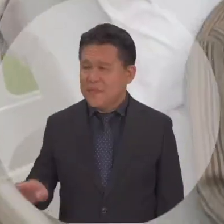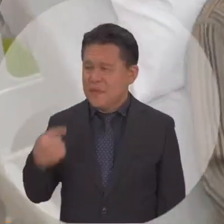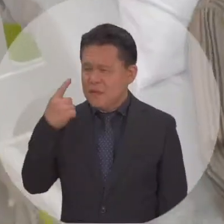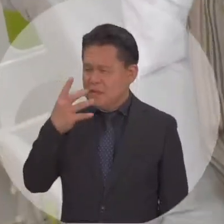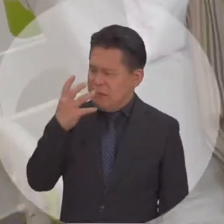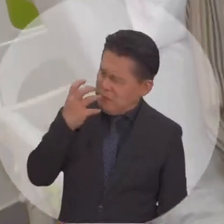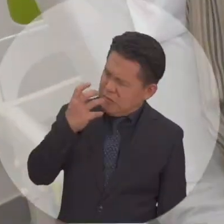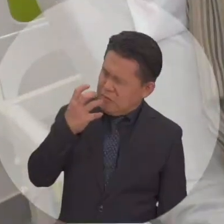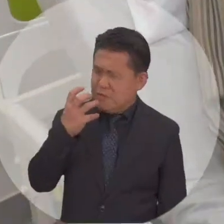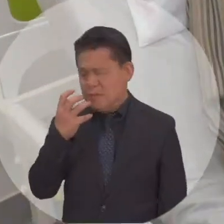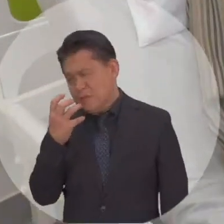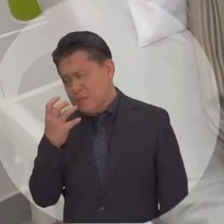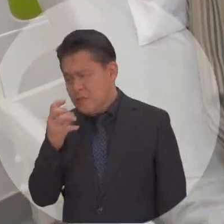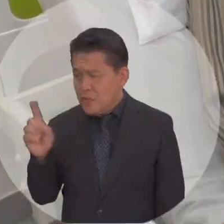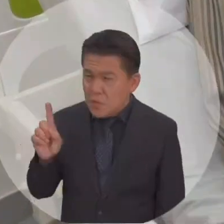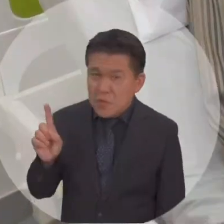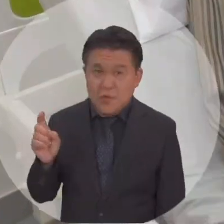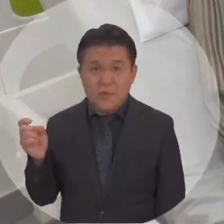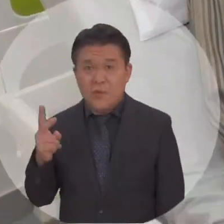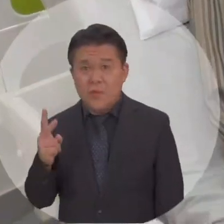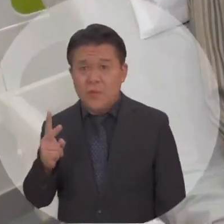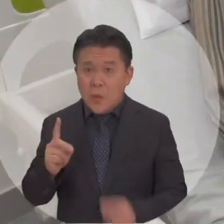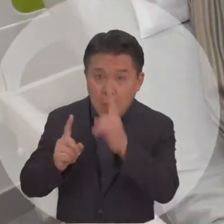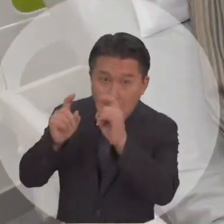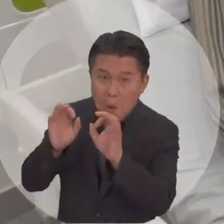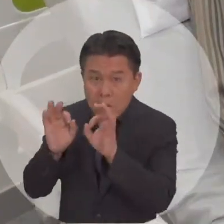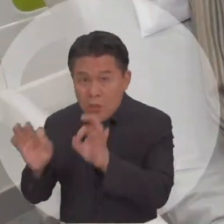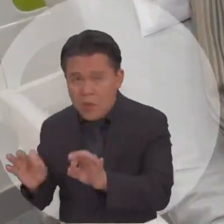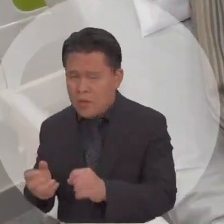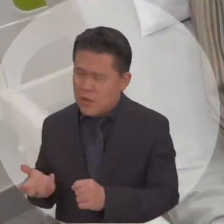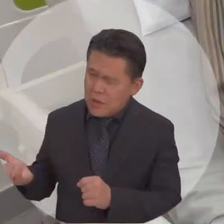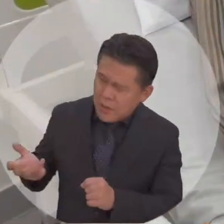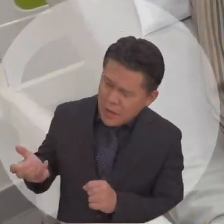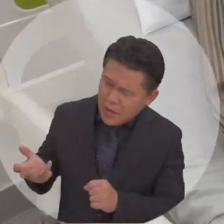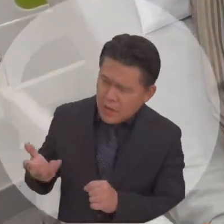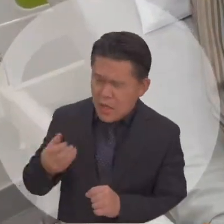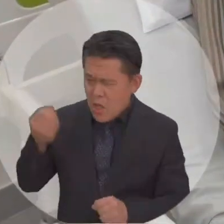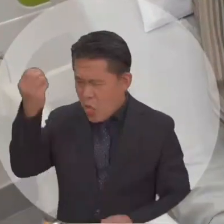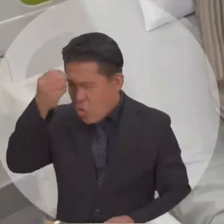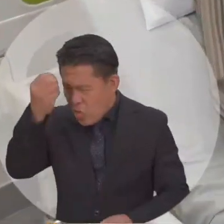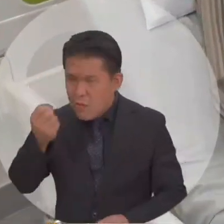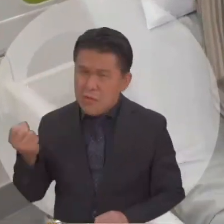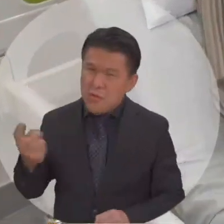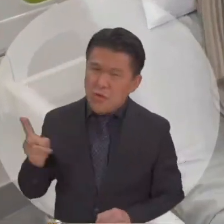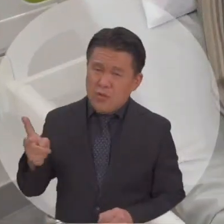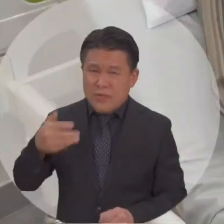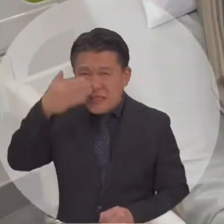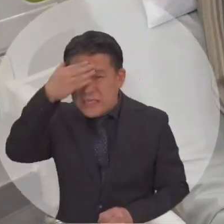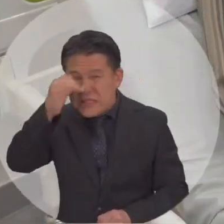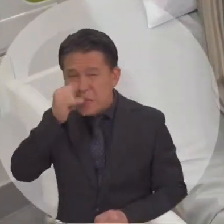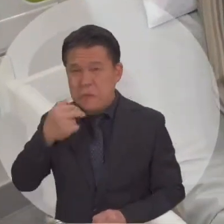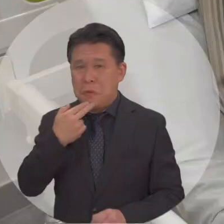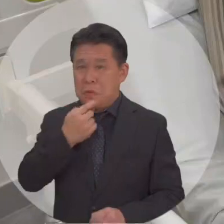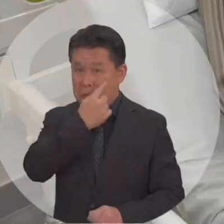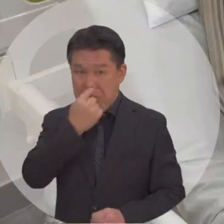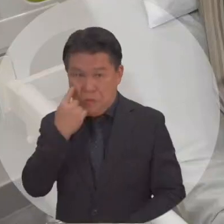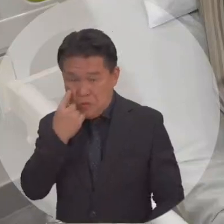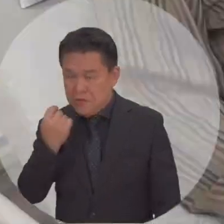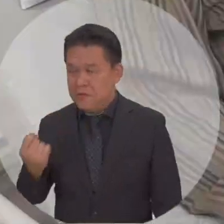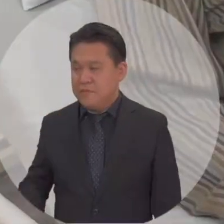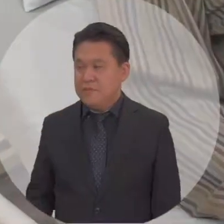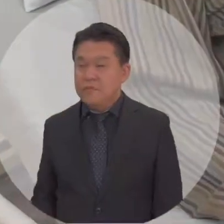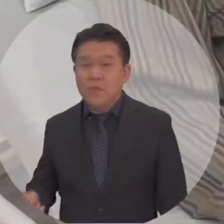대상자가 얼굴을 찡그리고 있지는 않은지 얼굴 표정을 살피고 통증이나 어지러움, 열 등을 느끼진 않는지